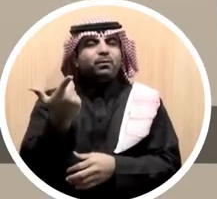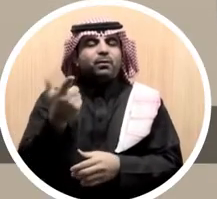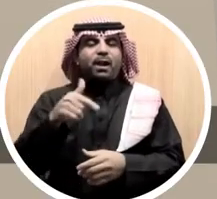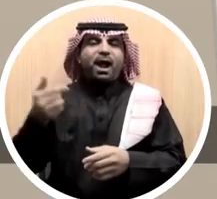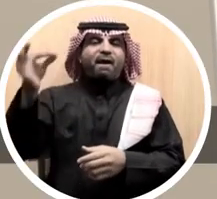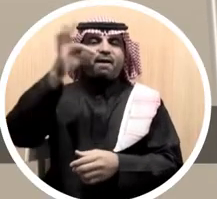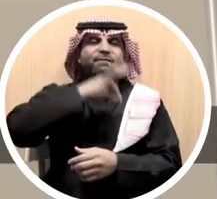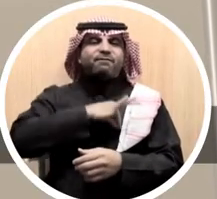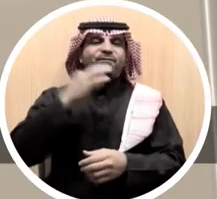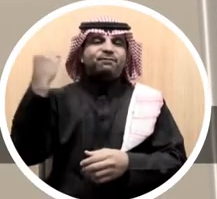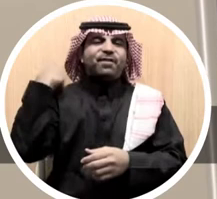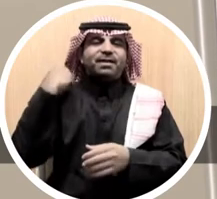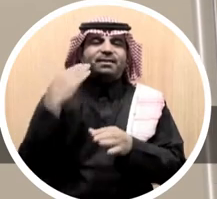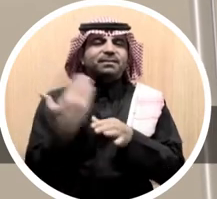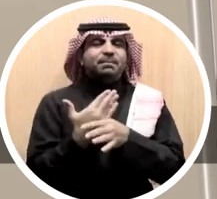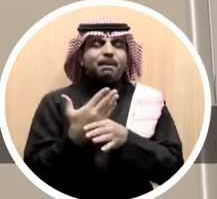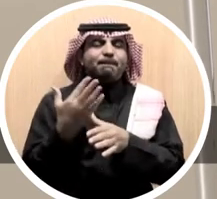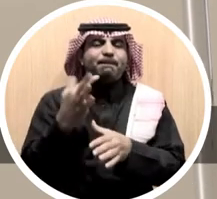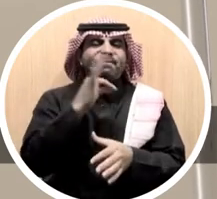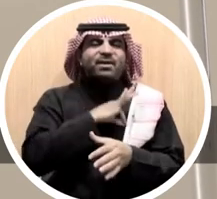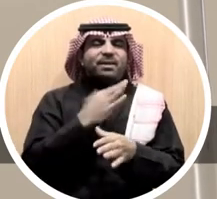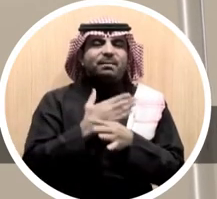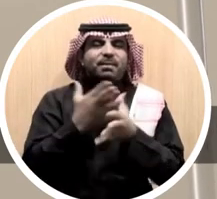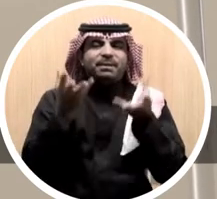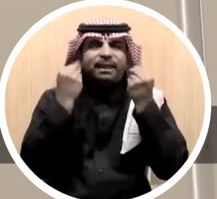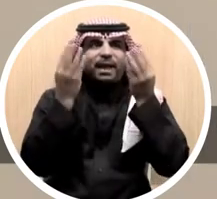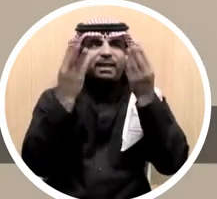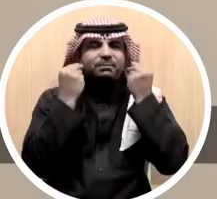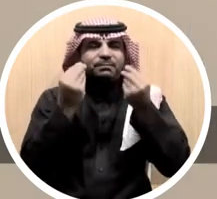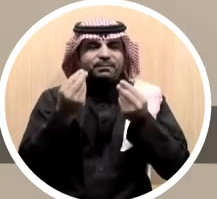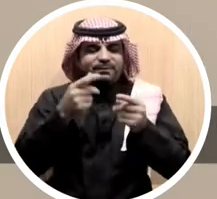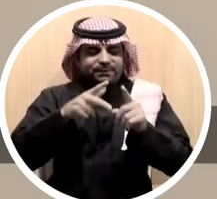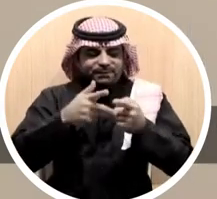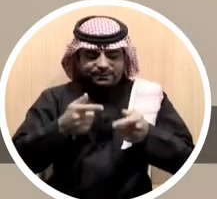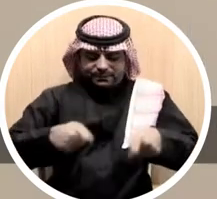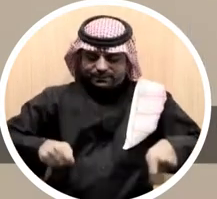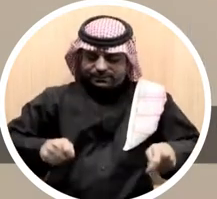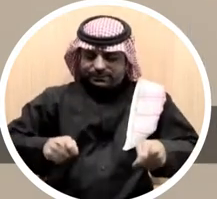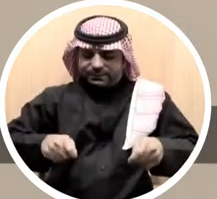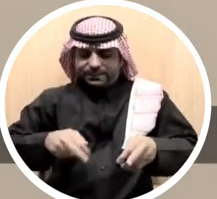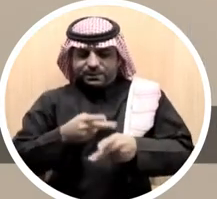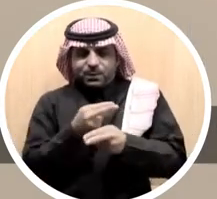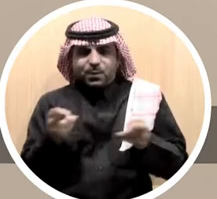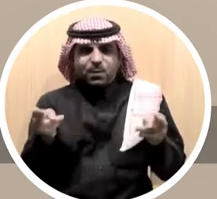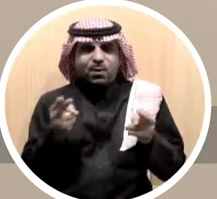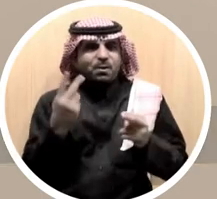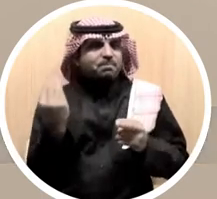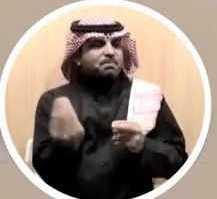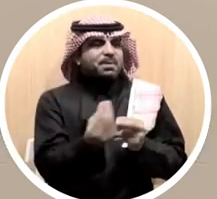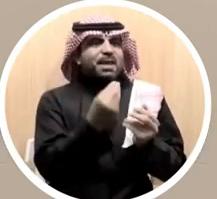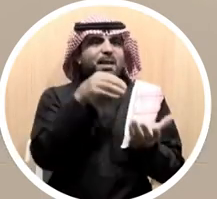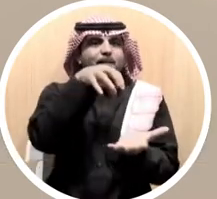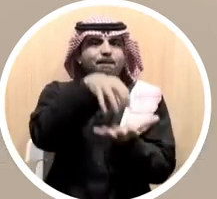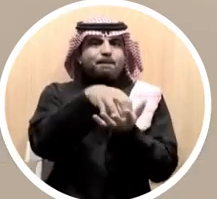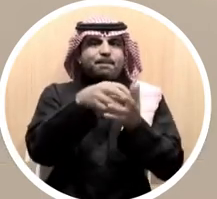التي بوسعه استخدامها وبيئات العمل المهيئة للأشخاص ذوي الإعاقة، فأين سيكون المنتهى؟ يصل